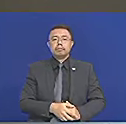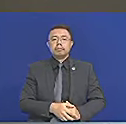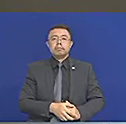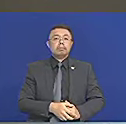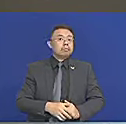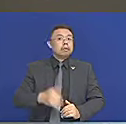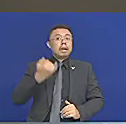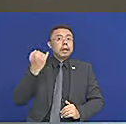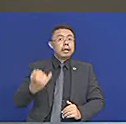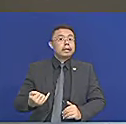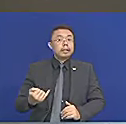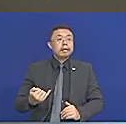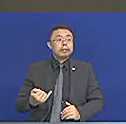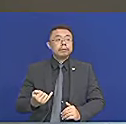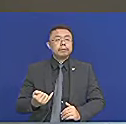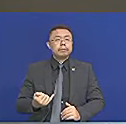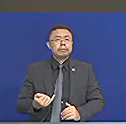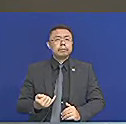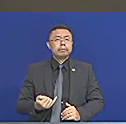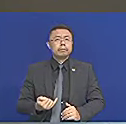yang